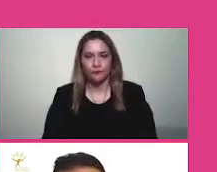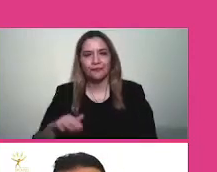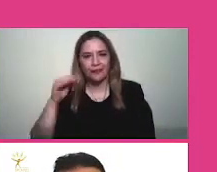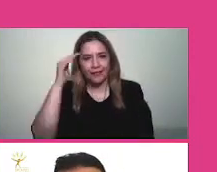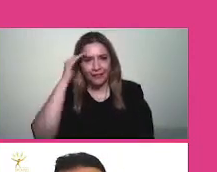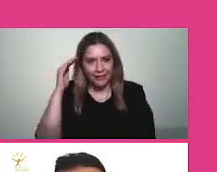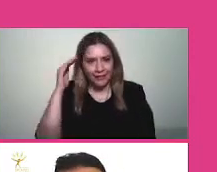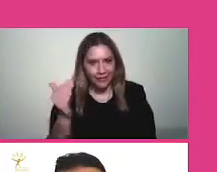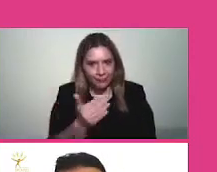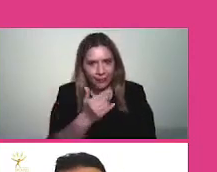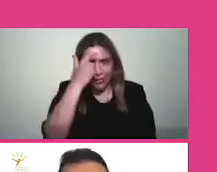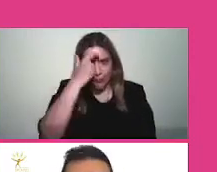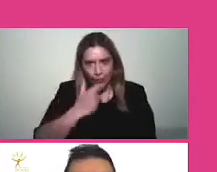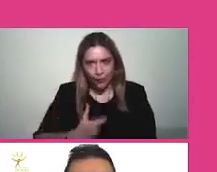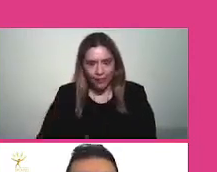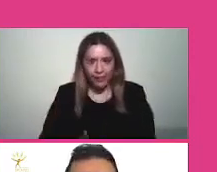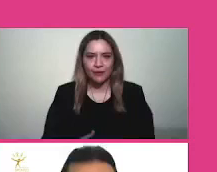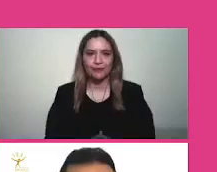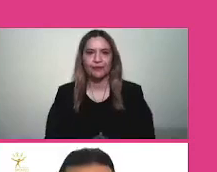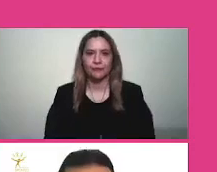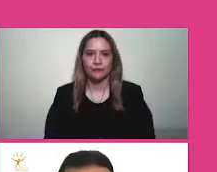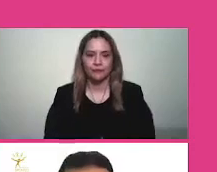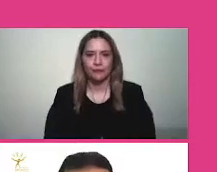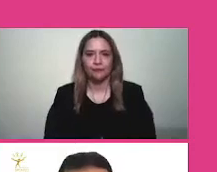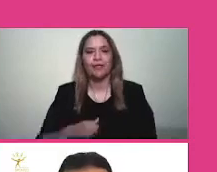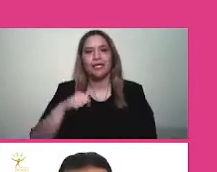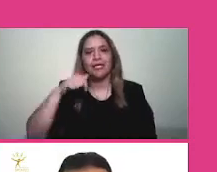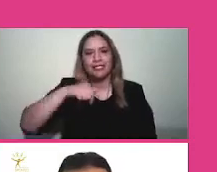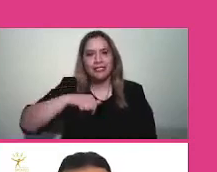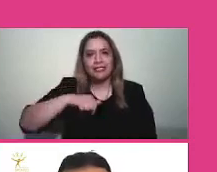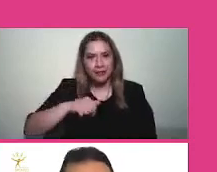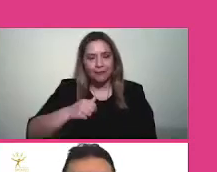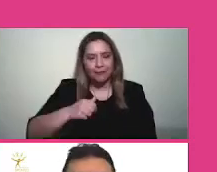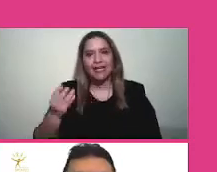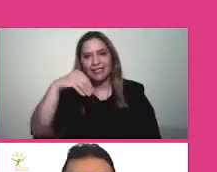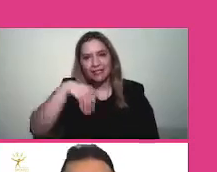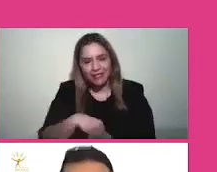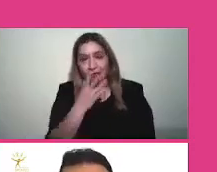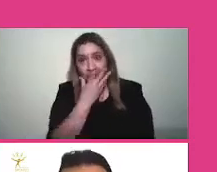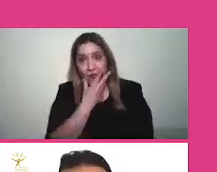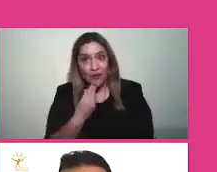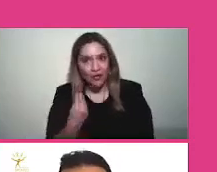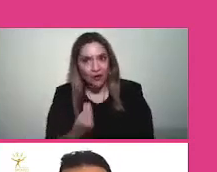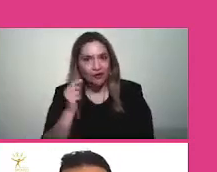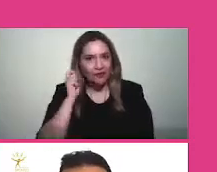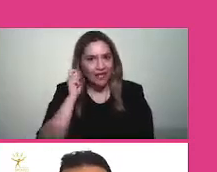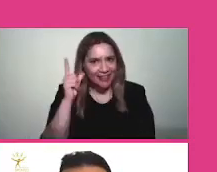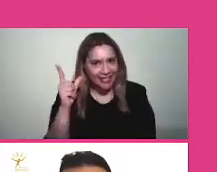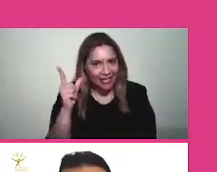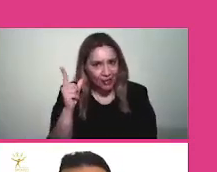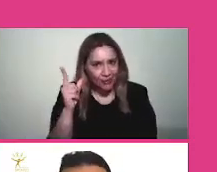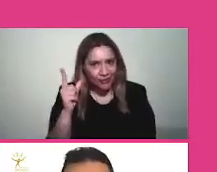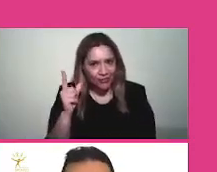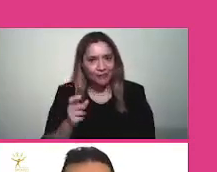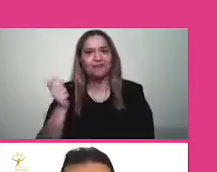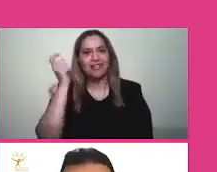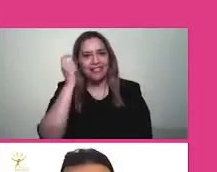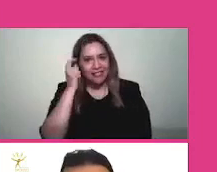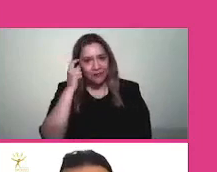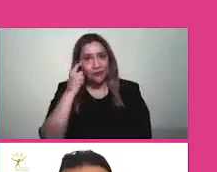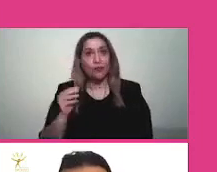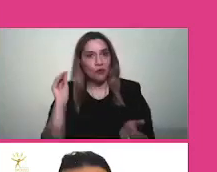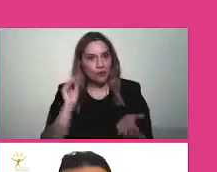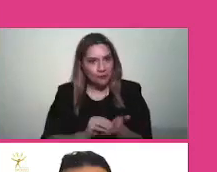Καλησπέρα σας και από μένα. Σήμερα συμμετέχουμε σε μια πολύ όμορφη εκδήλωση. Συνειδητοποιώ κι εγώ για άλλη